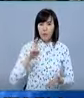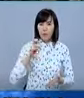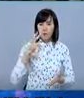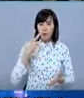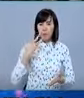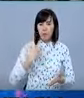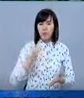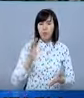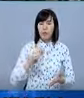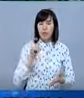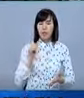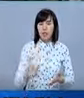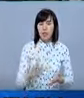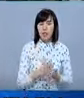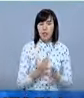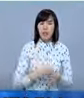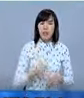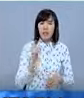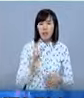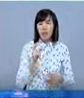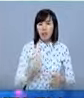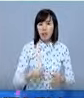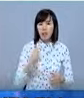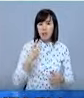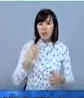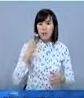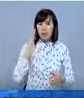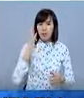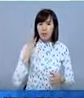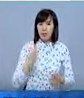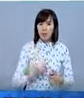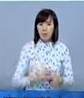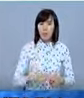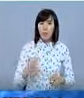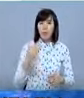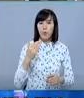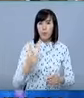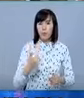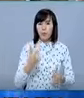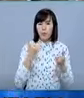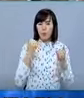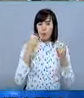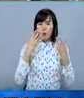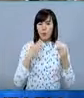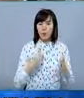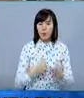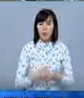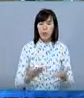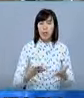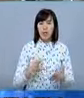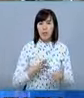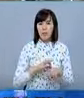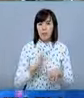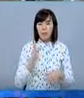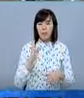мың жас бар. Бұл дегеніміз тұрғындардың 25%. Ал олардың күні бүгін бос уақытын қалай өткізіп жүргені